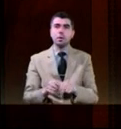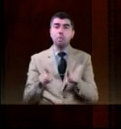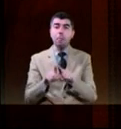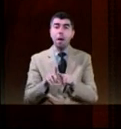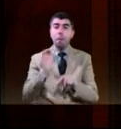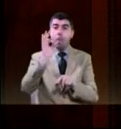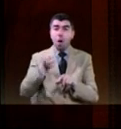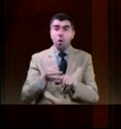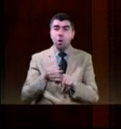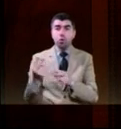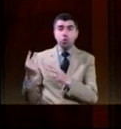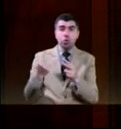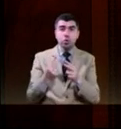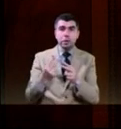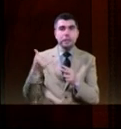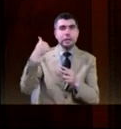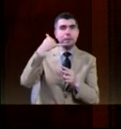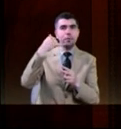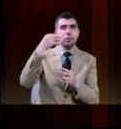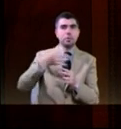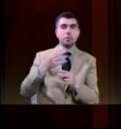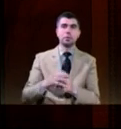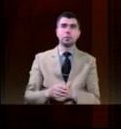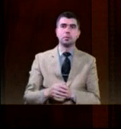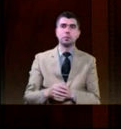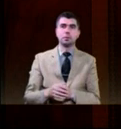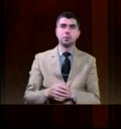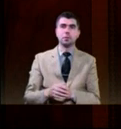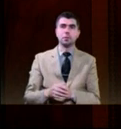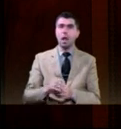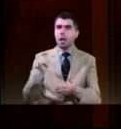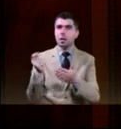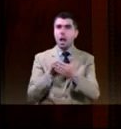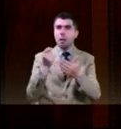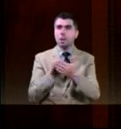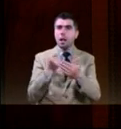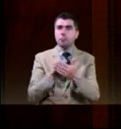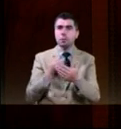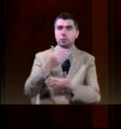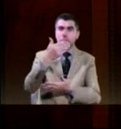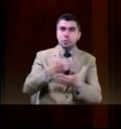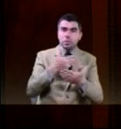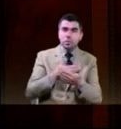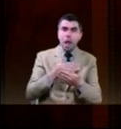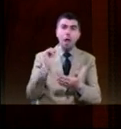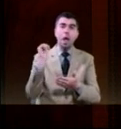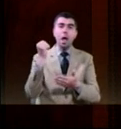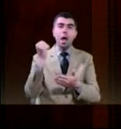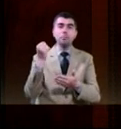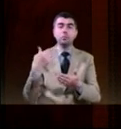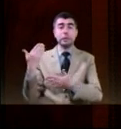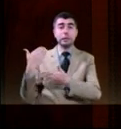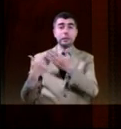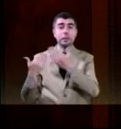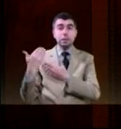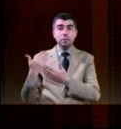حاجه معقوله ما تجيوش عندي، غير ضربوا لي التليفون. عرفتي شحال من مطلب من المطالب ديالهم اللي لقيتها انا عسادي سنوات واستجبت لها؟